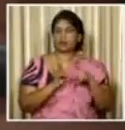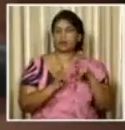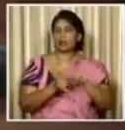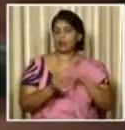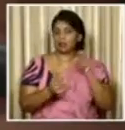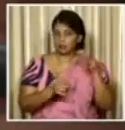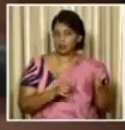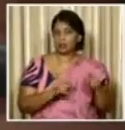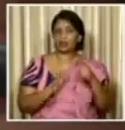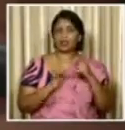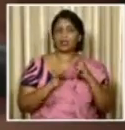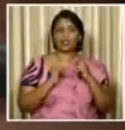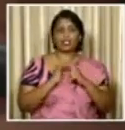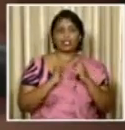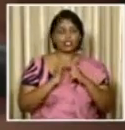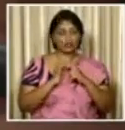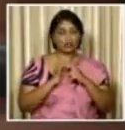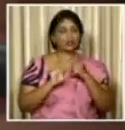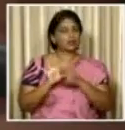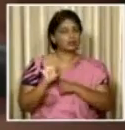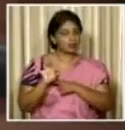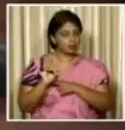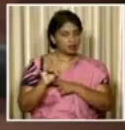karna. Indunili yapa Abeywardhana. Oke